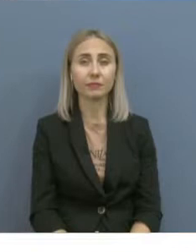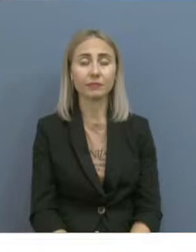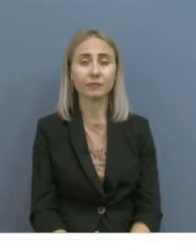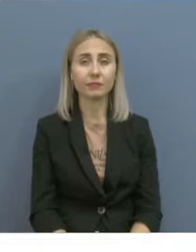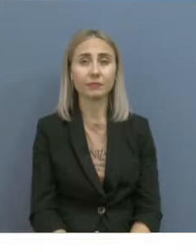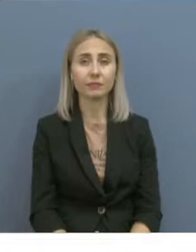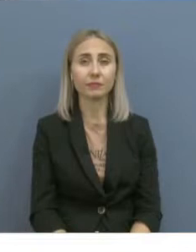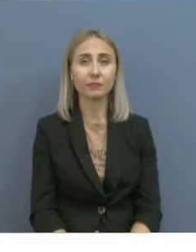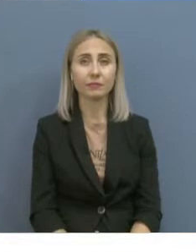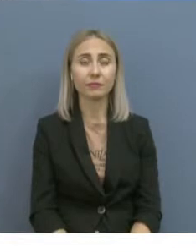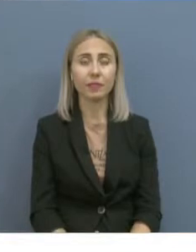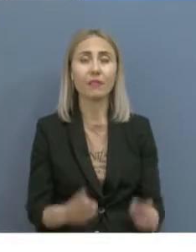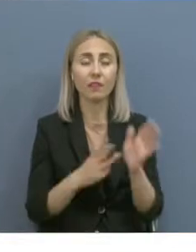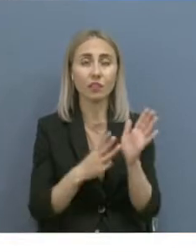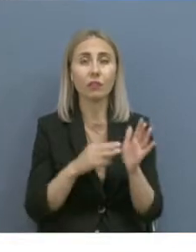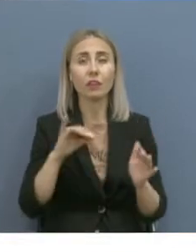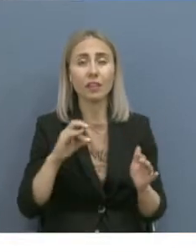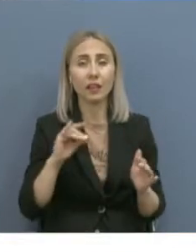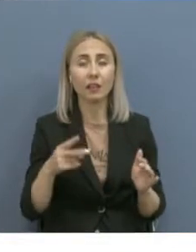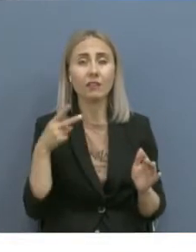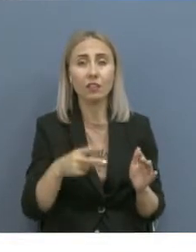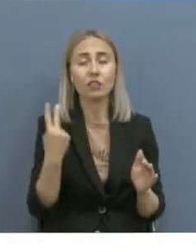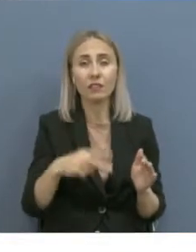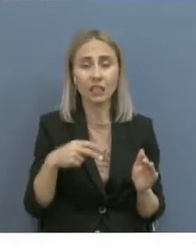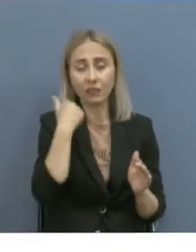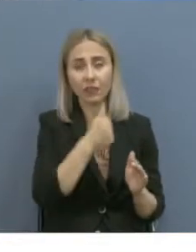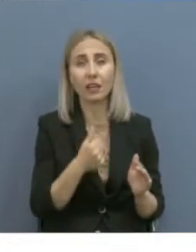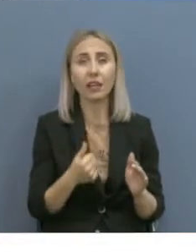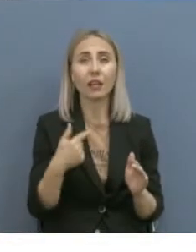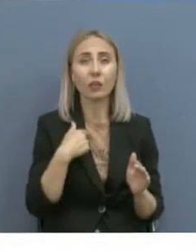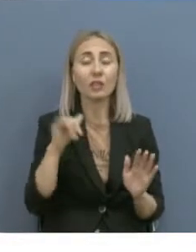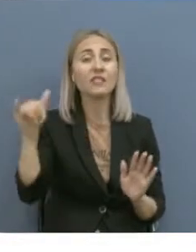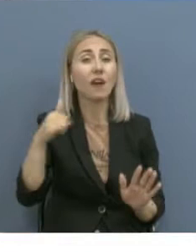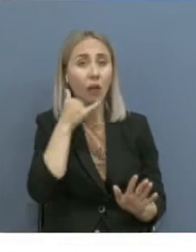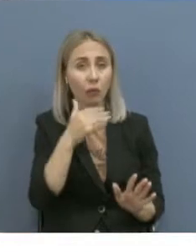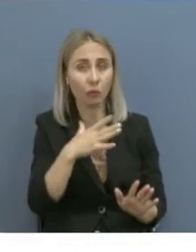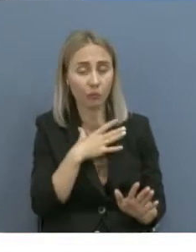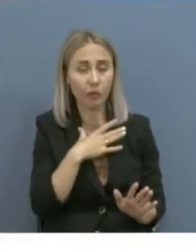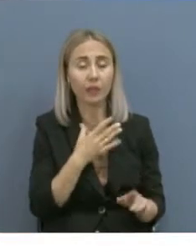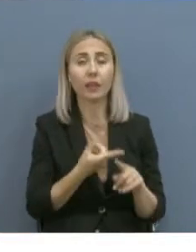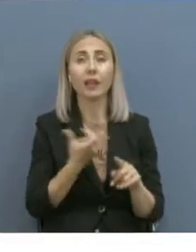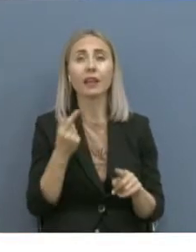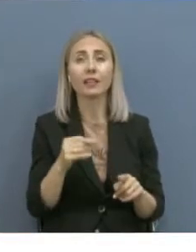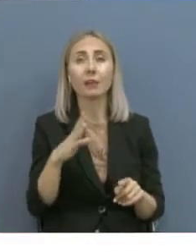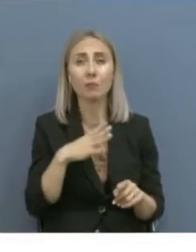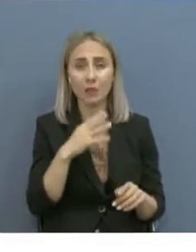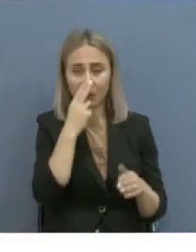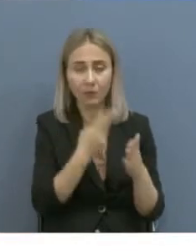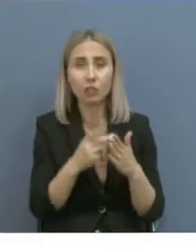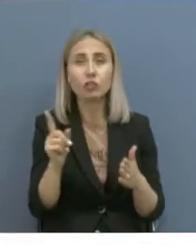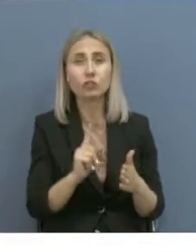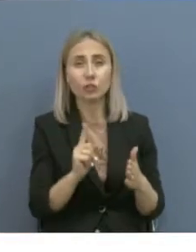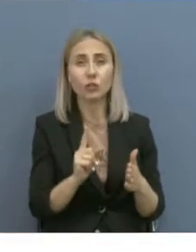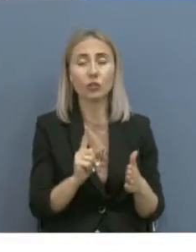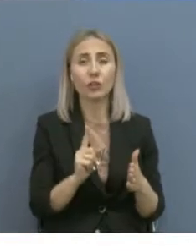8 июня 2020 года поступил телефон. Біздің бөлімге 8-ші маусымда Назарбаев даңғылы 29-ші үйден әйелдігі мас күйінде